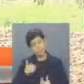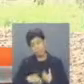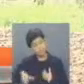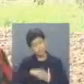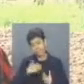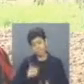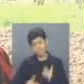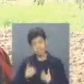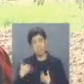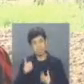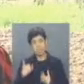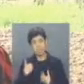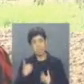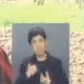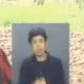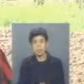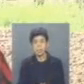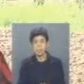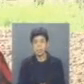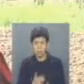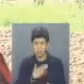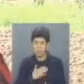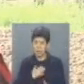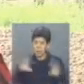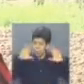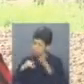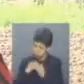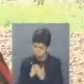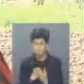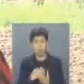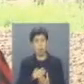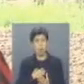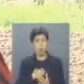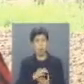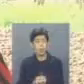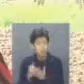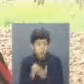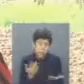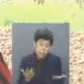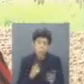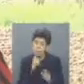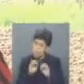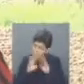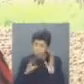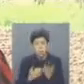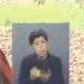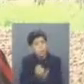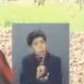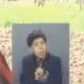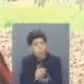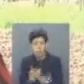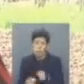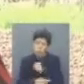นแล้วก็อยากจะให้รัฐบาลชดเชยจะชดเชยอะไรก็พูดให้ชัดว่าจะชดเชยนาเสียห